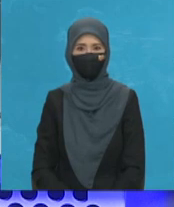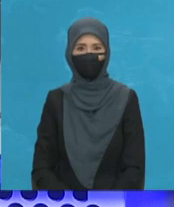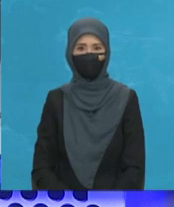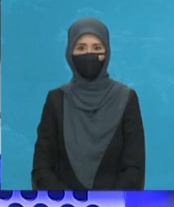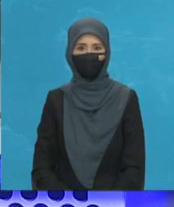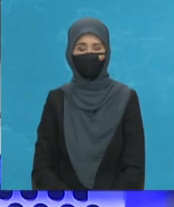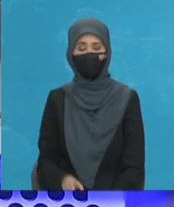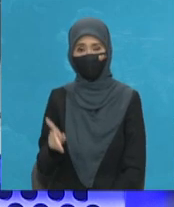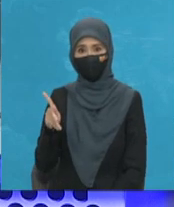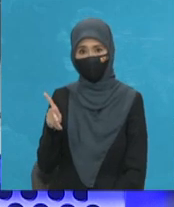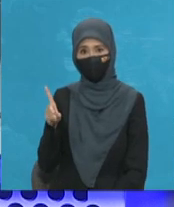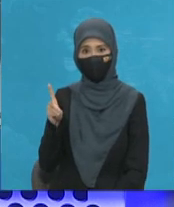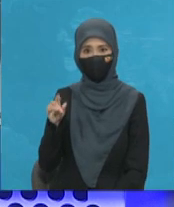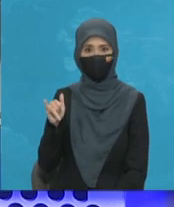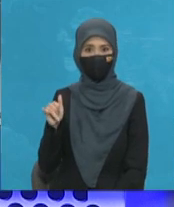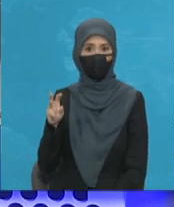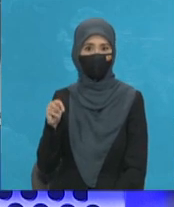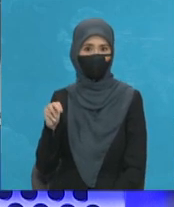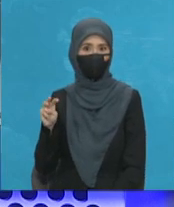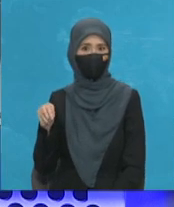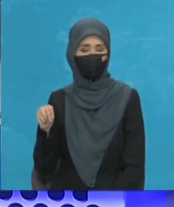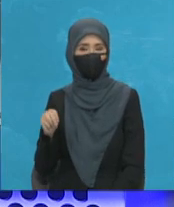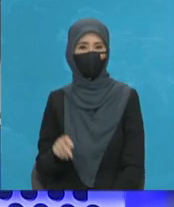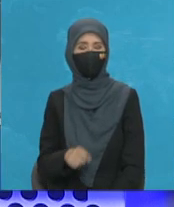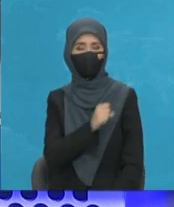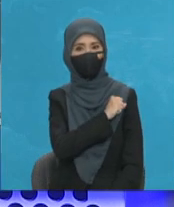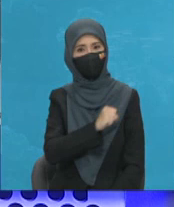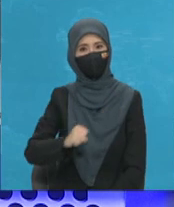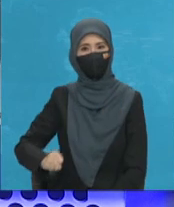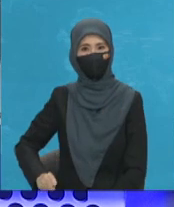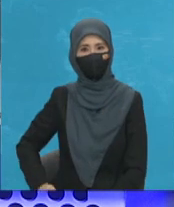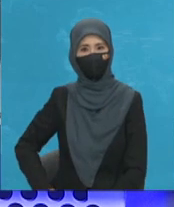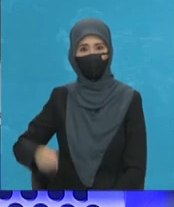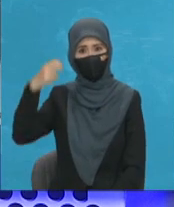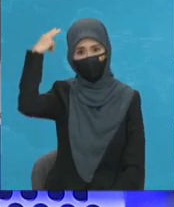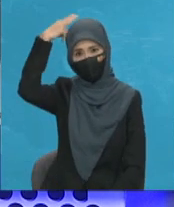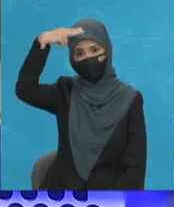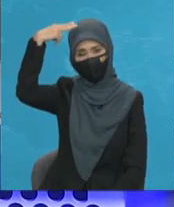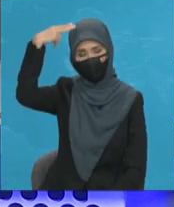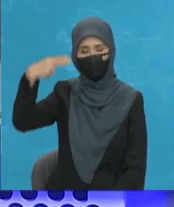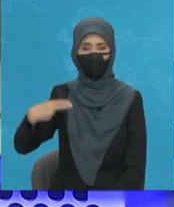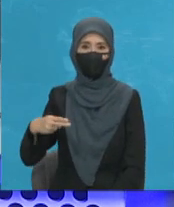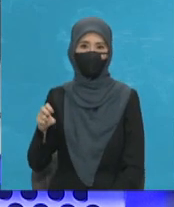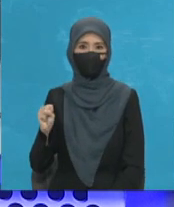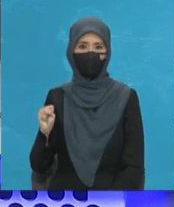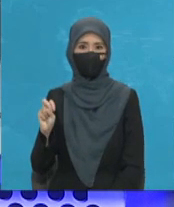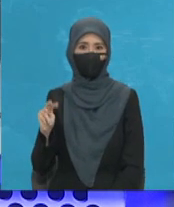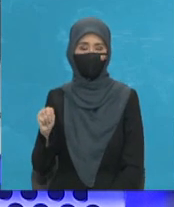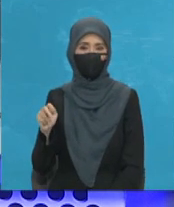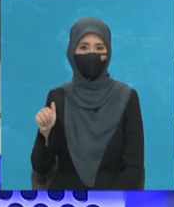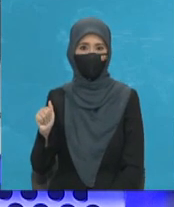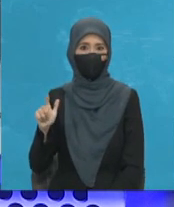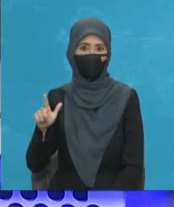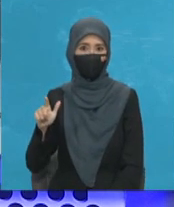Hai ke bawah Juli yang maha Mulia Paduka seri Baginda Sultan Haji Hassanal Bolkiah mu'izzaddin waddaulah ebene